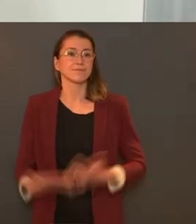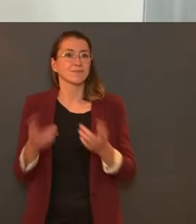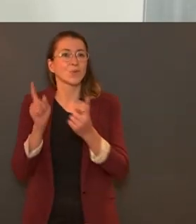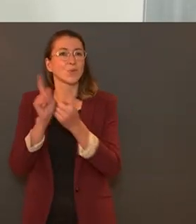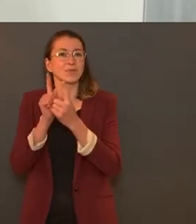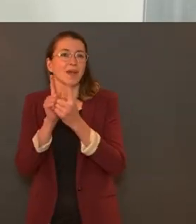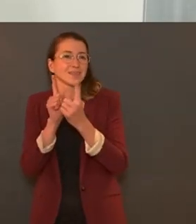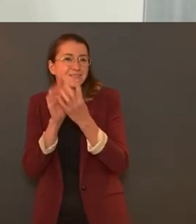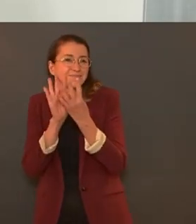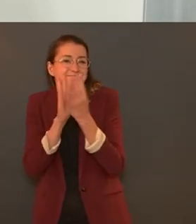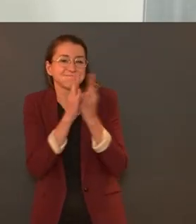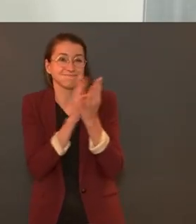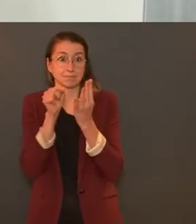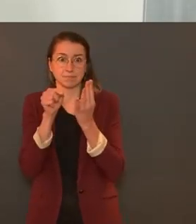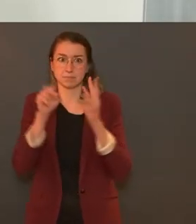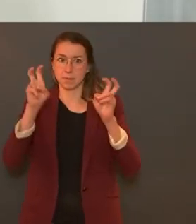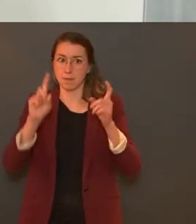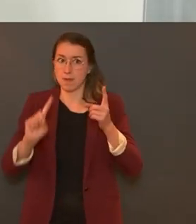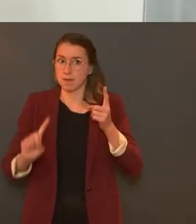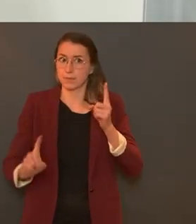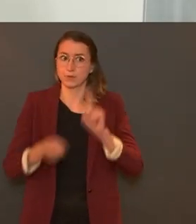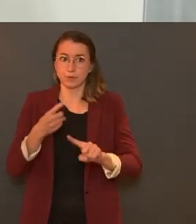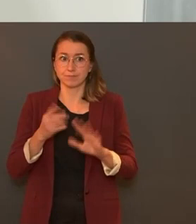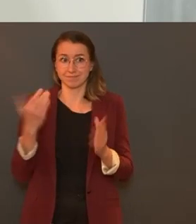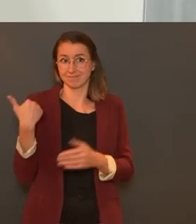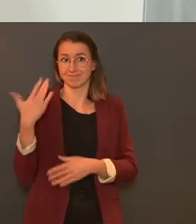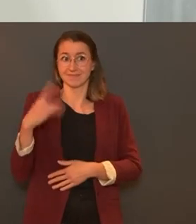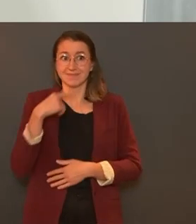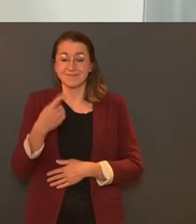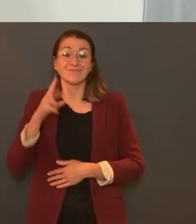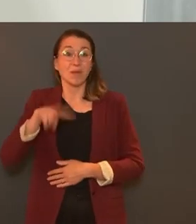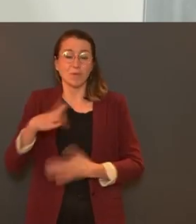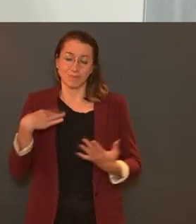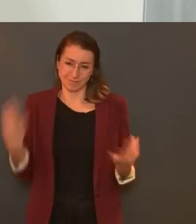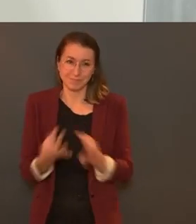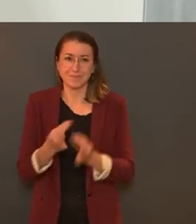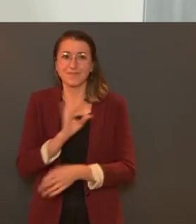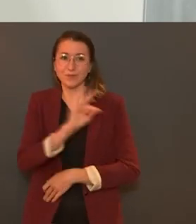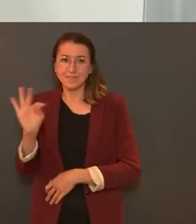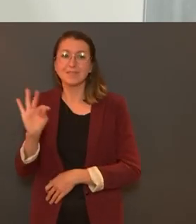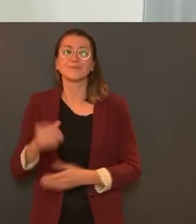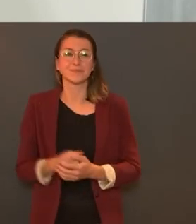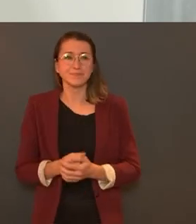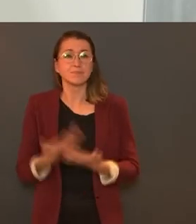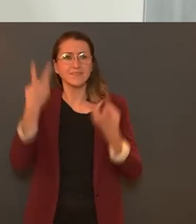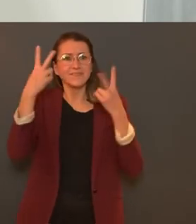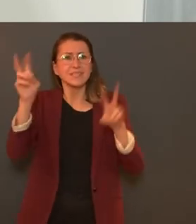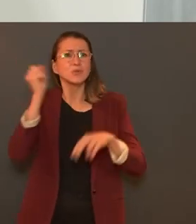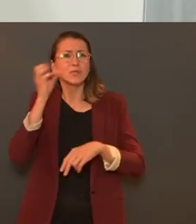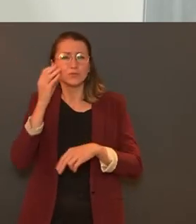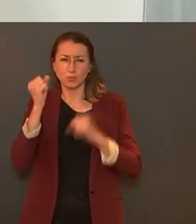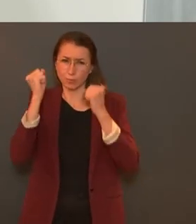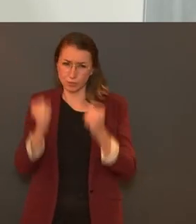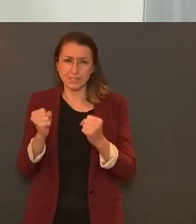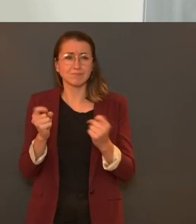français. Dans votre vie quotidienne, vous pouvez voir toutes les personnes que vous souhaitez. Toutes les personnes que